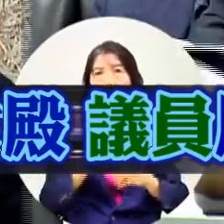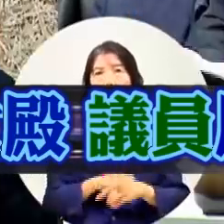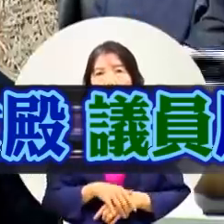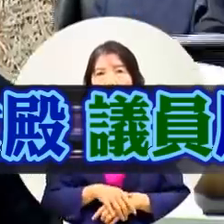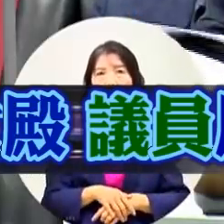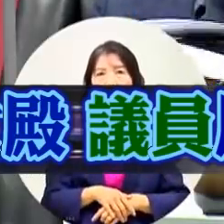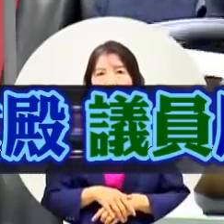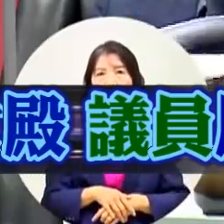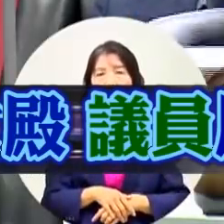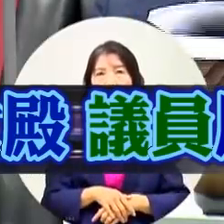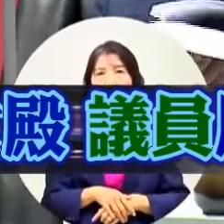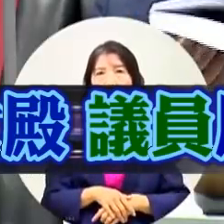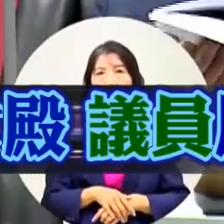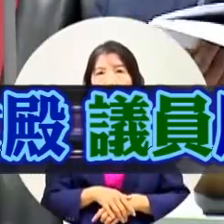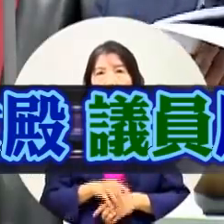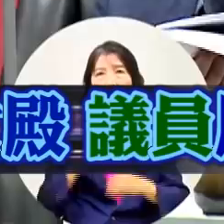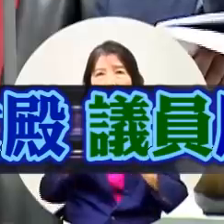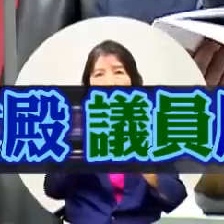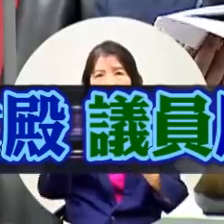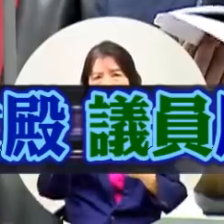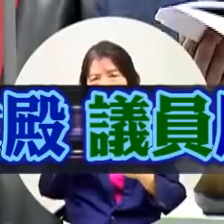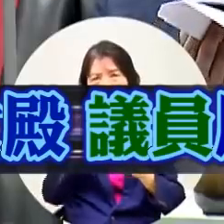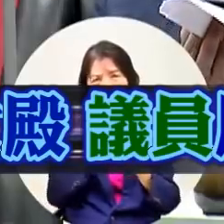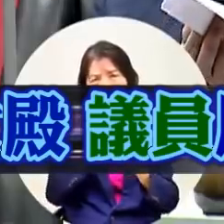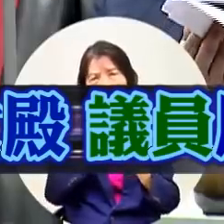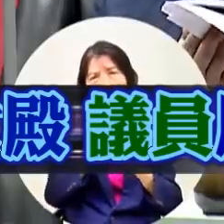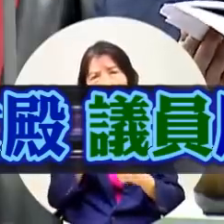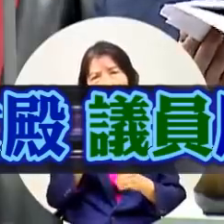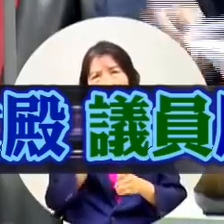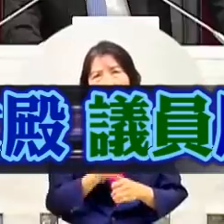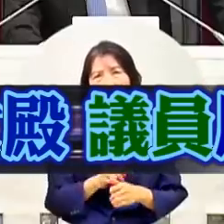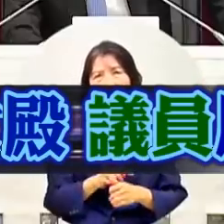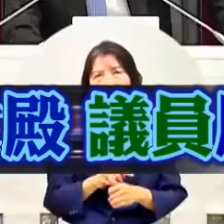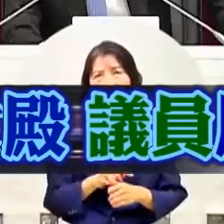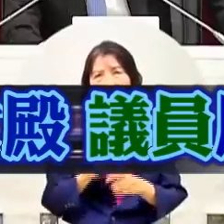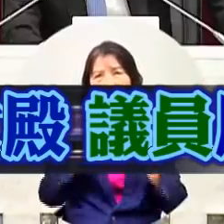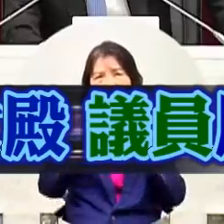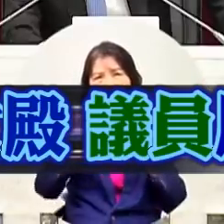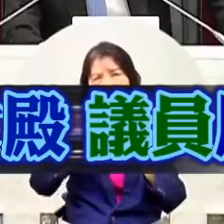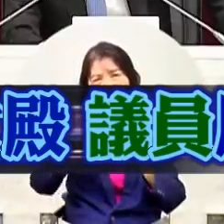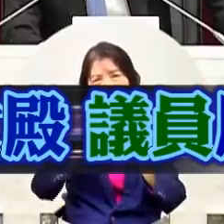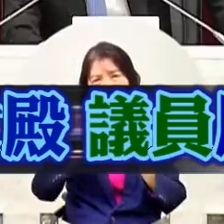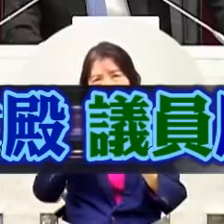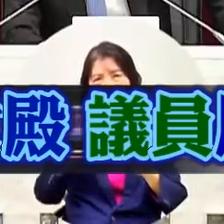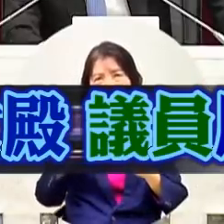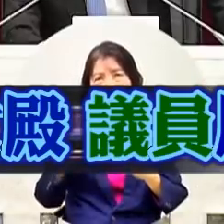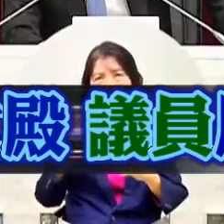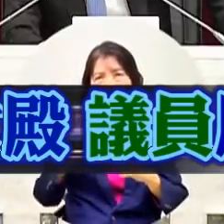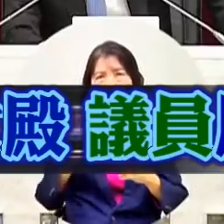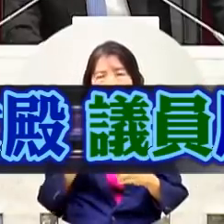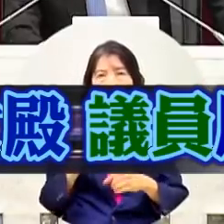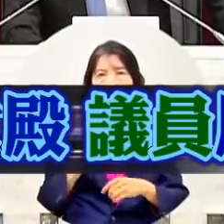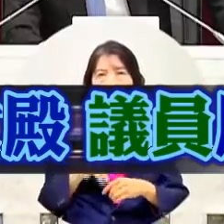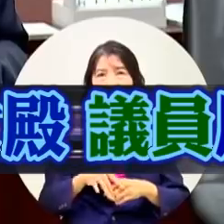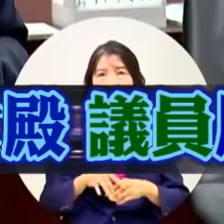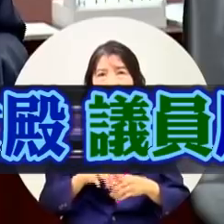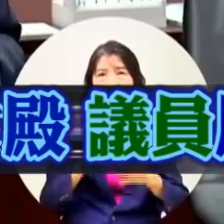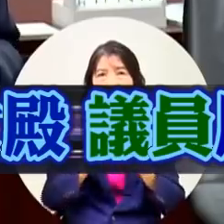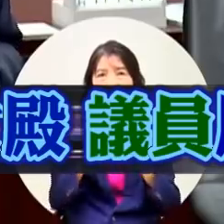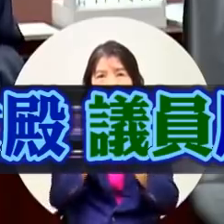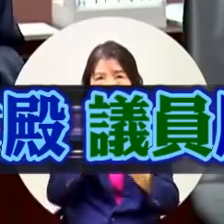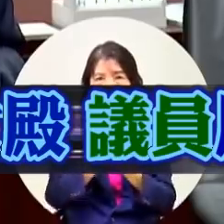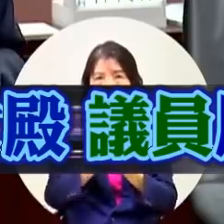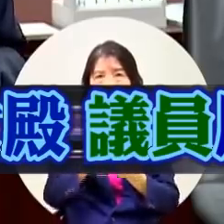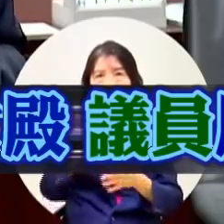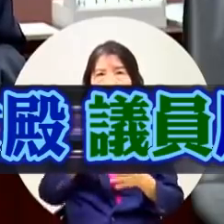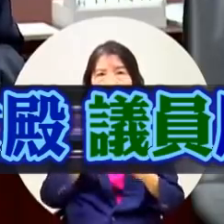再来。 你在做什么语文？像你这种文情的品质，你这是 要。议长，我时间可不可以暂停？ 做语文。 我时间可不可以暂停？ 你是要做语文呢、啊？